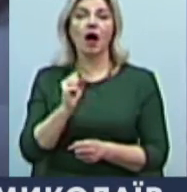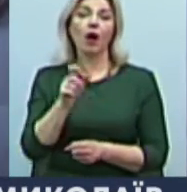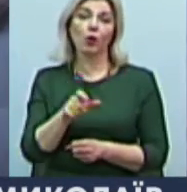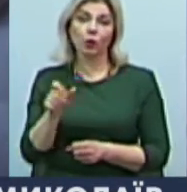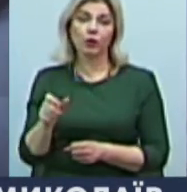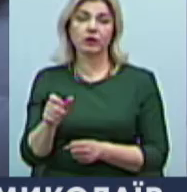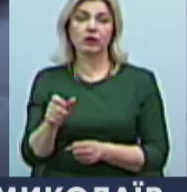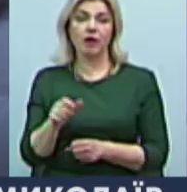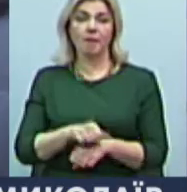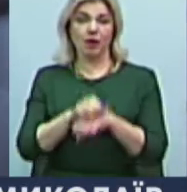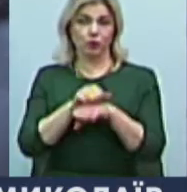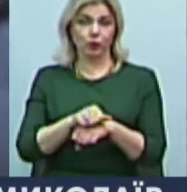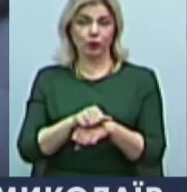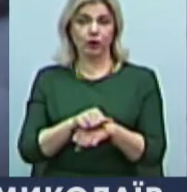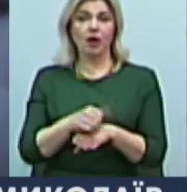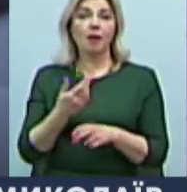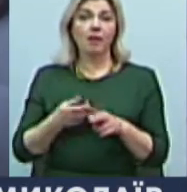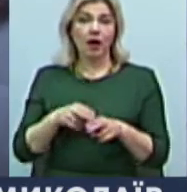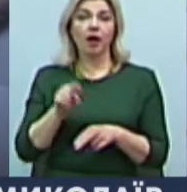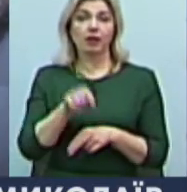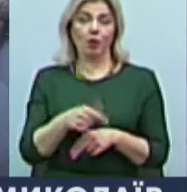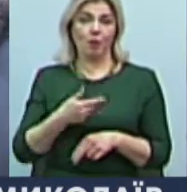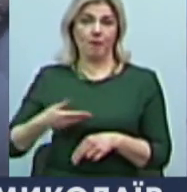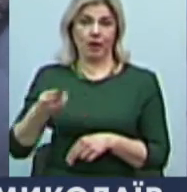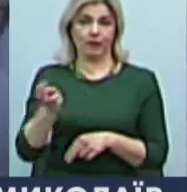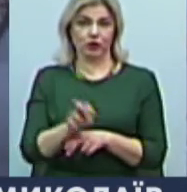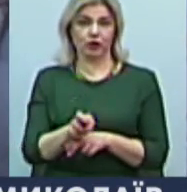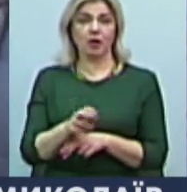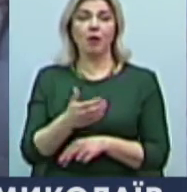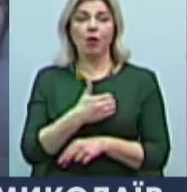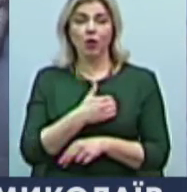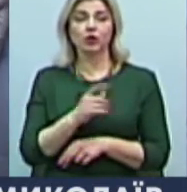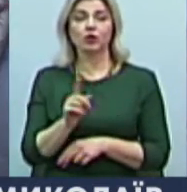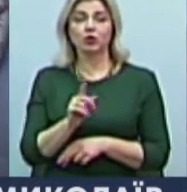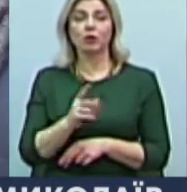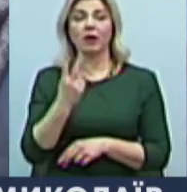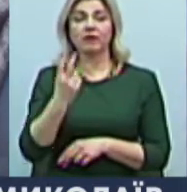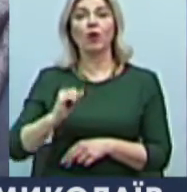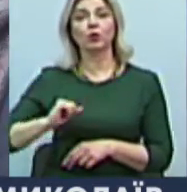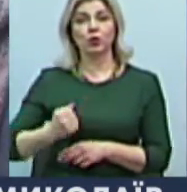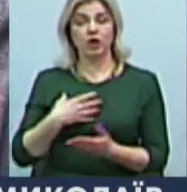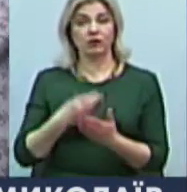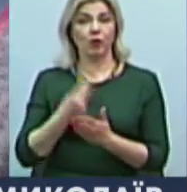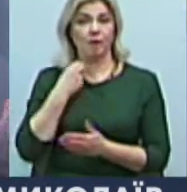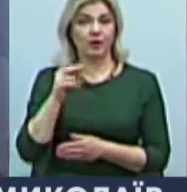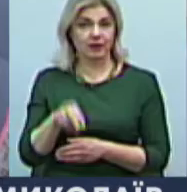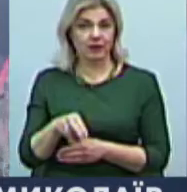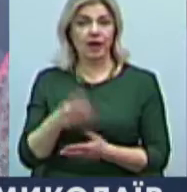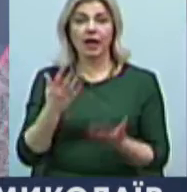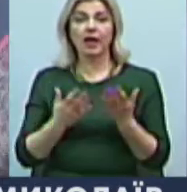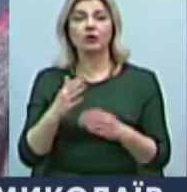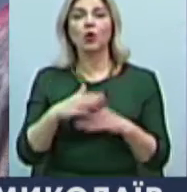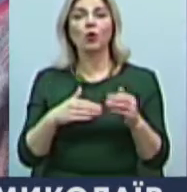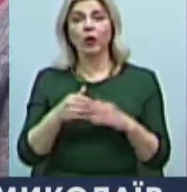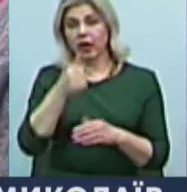от бастують. Вот поэтому очень мы сюда пришли. Чтобы он действительно пару друзей своих посадил, чтобы... Если руки не может